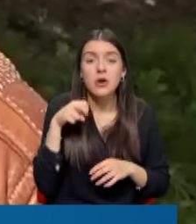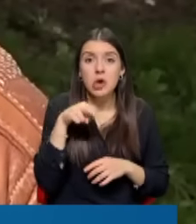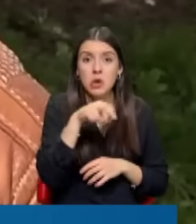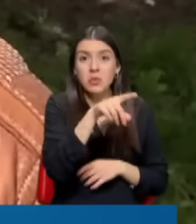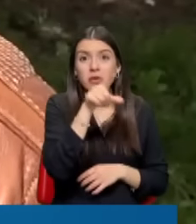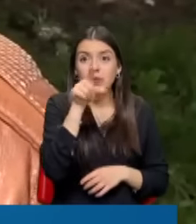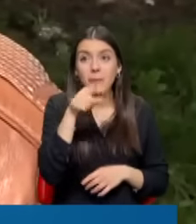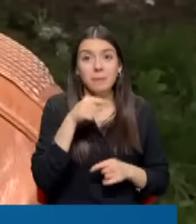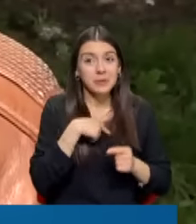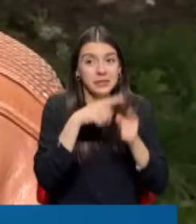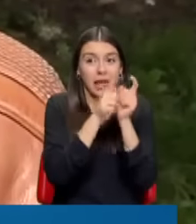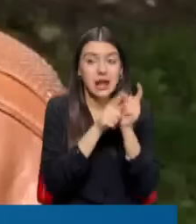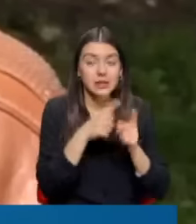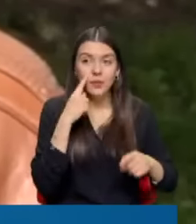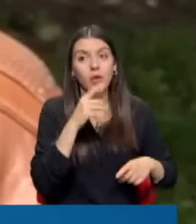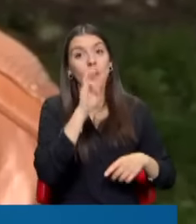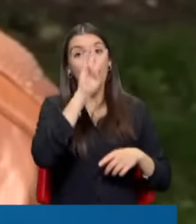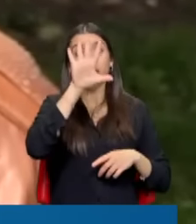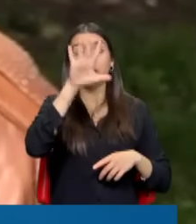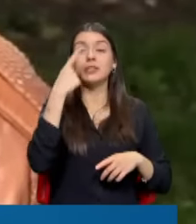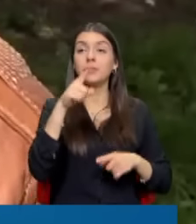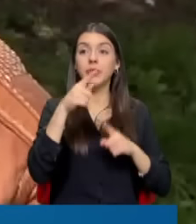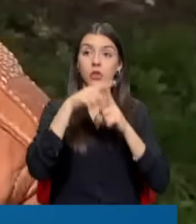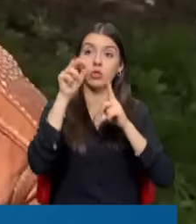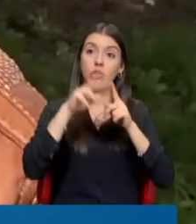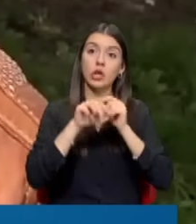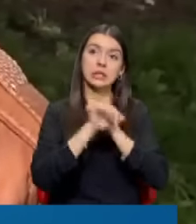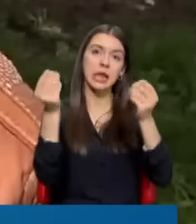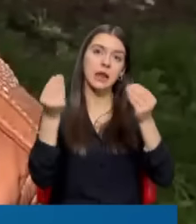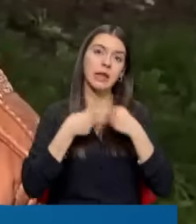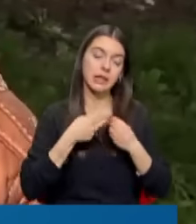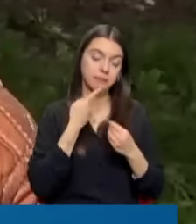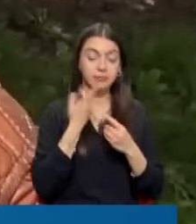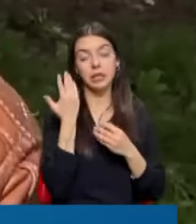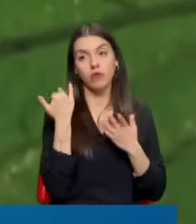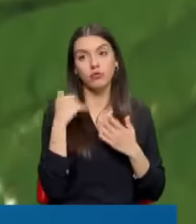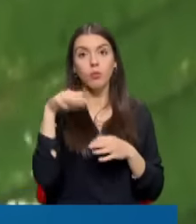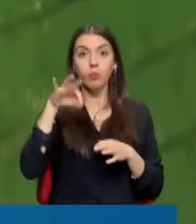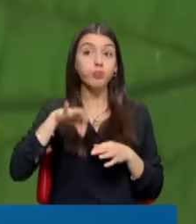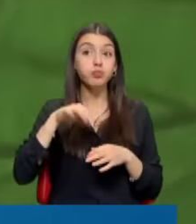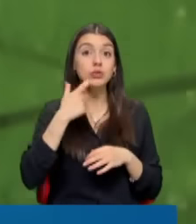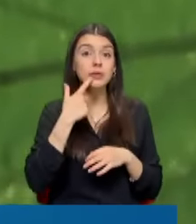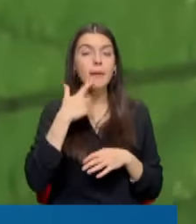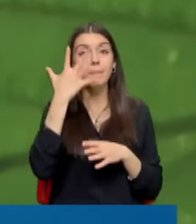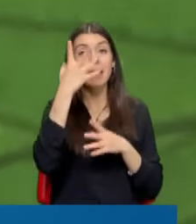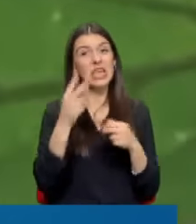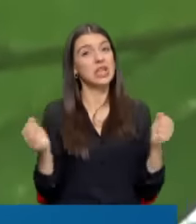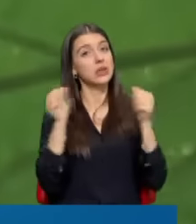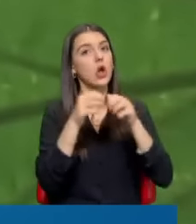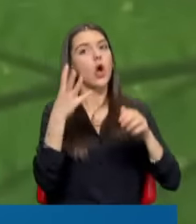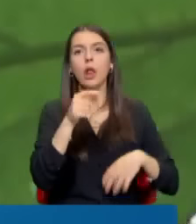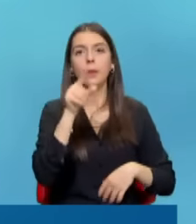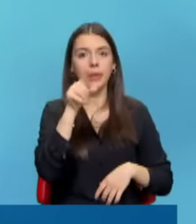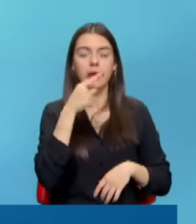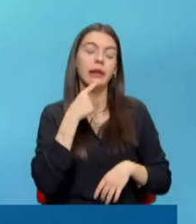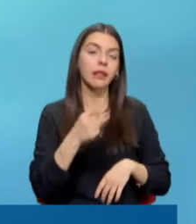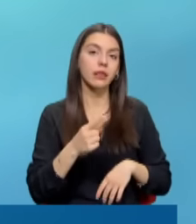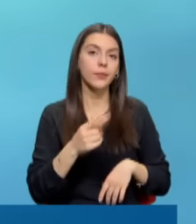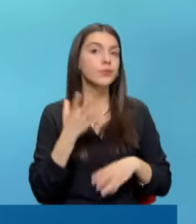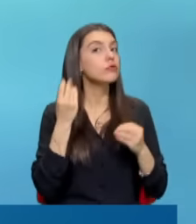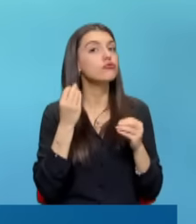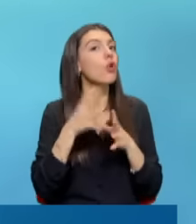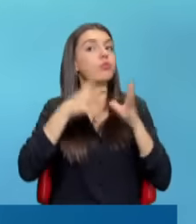yaptığımız hesaplamalara göre 35 bin ton civarında bir zarar verdi. Bu yıl onun 5 katı olma ihtimalini öngörüyoruz. Çok